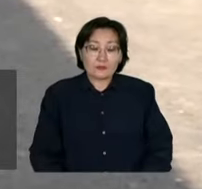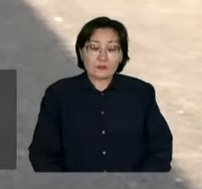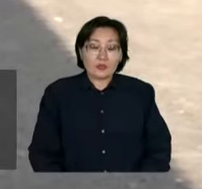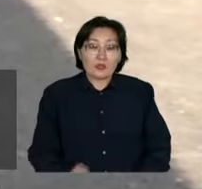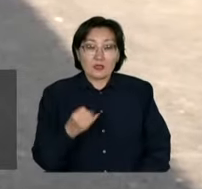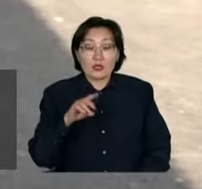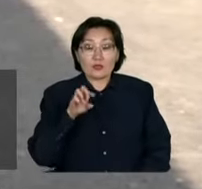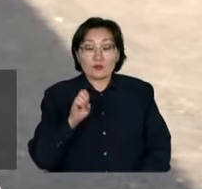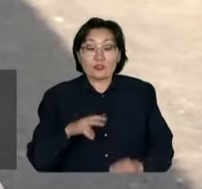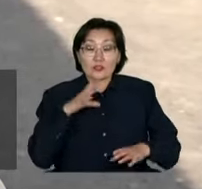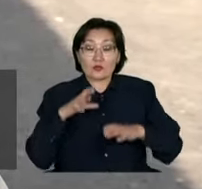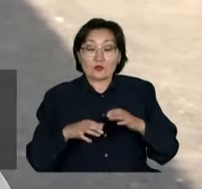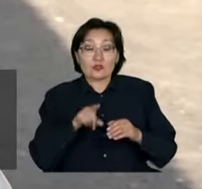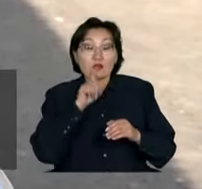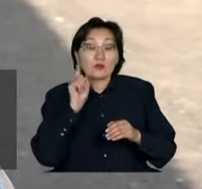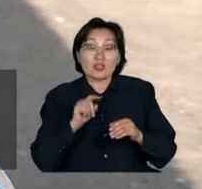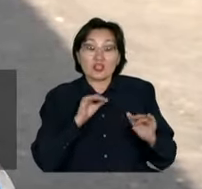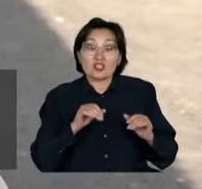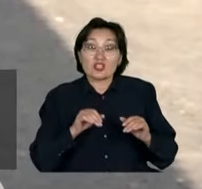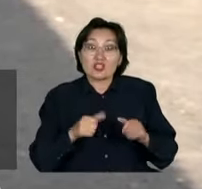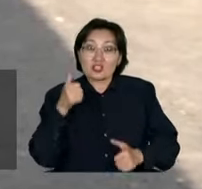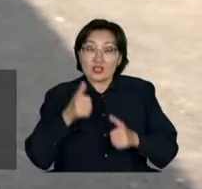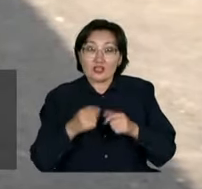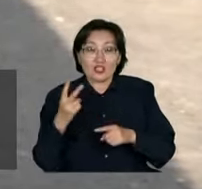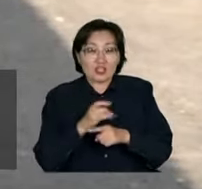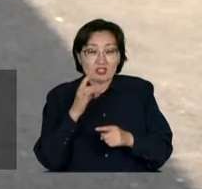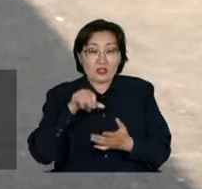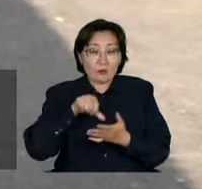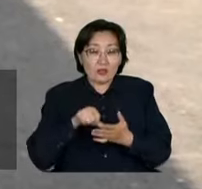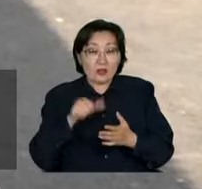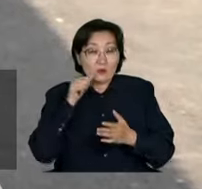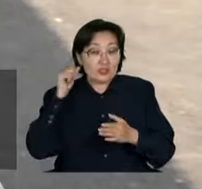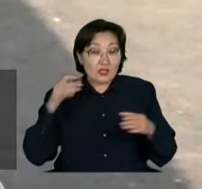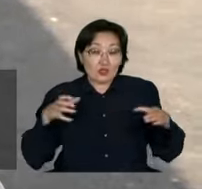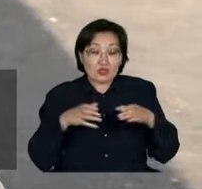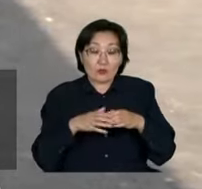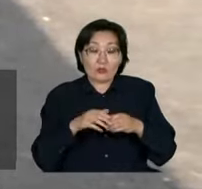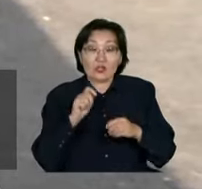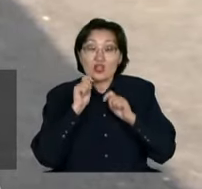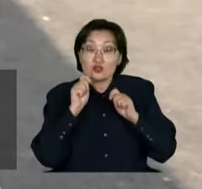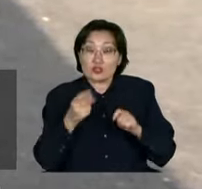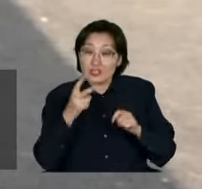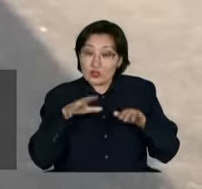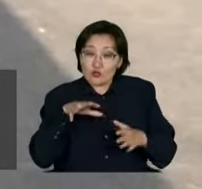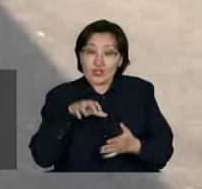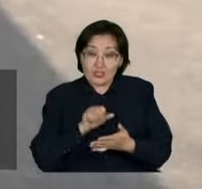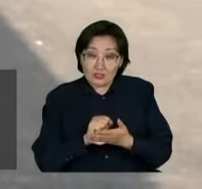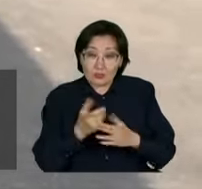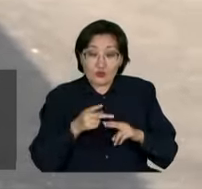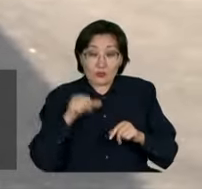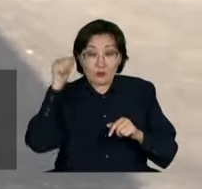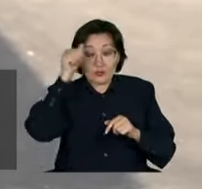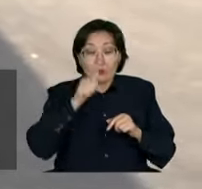Айбын халықаралық жастар жиына 2-ші жыл қатысудамын. Осы былтырғы жылы біз командалық жүлделі 2-ші орын алған болатынбыз. Ал осы